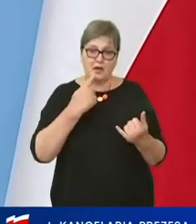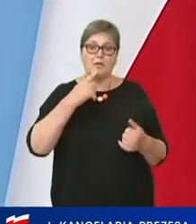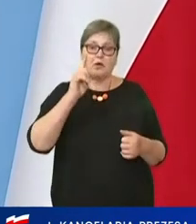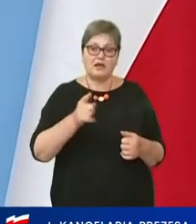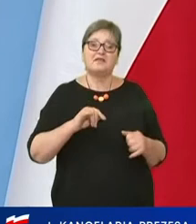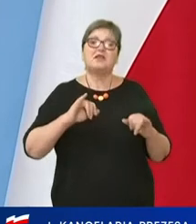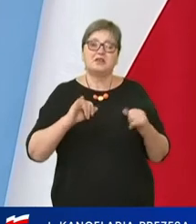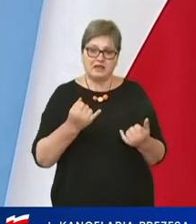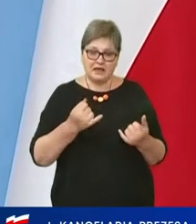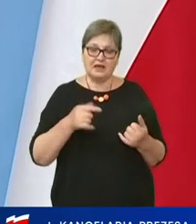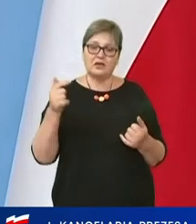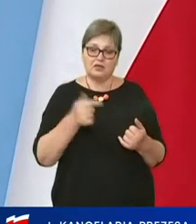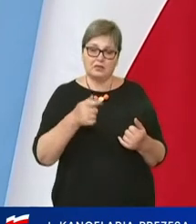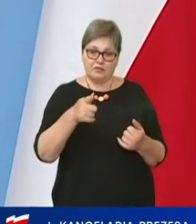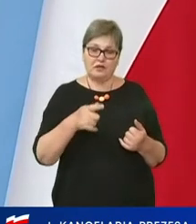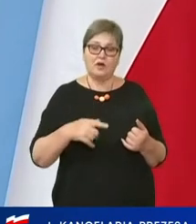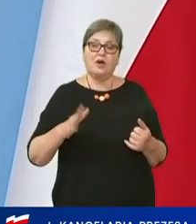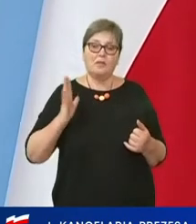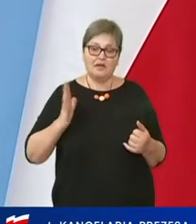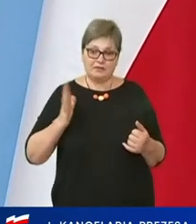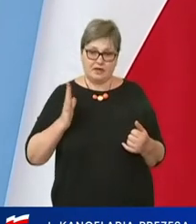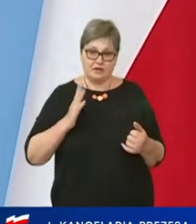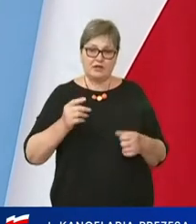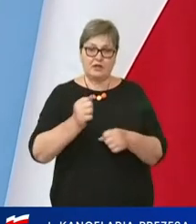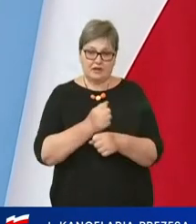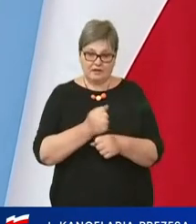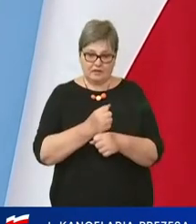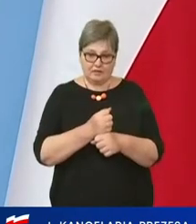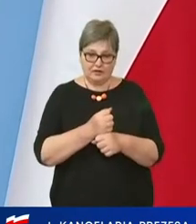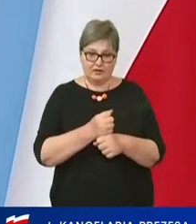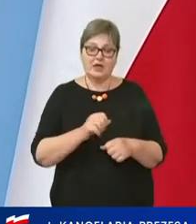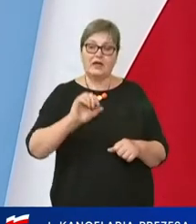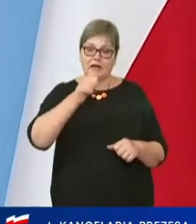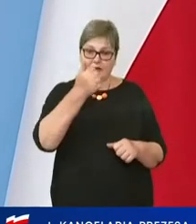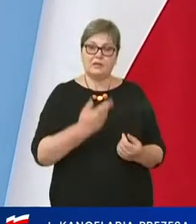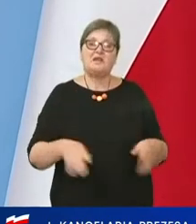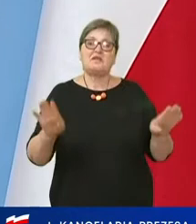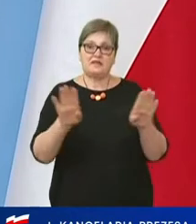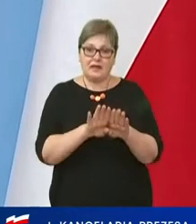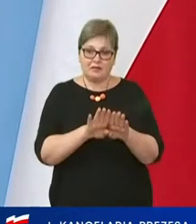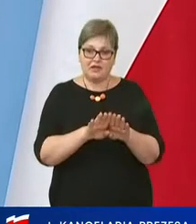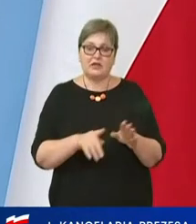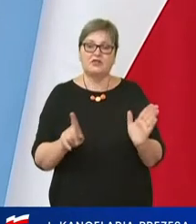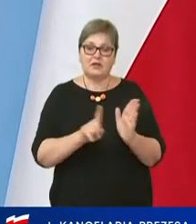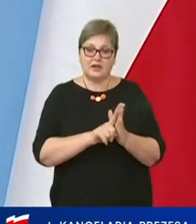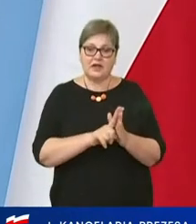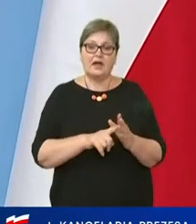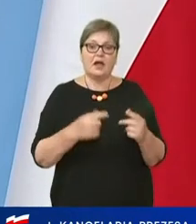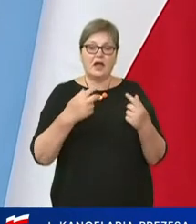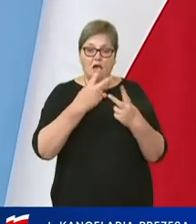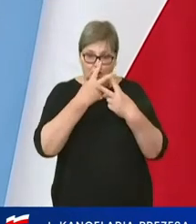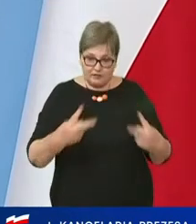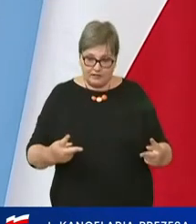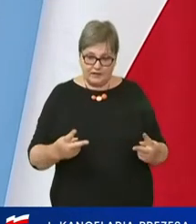aby te domy mogły bezpiecznie funkcjonować, a więc przede wszystkim zamknięcie tych domów dla odwiedzających,